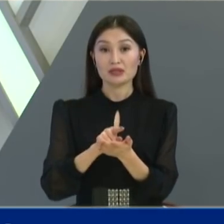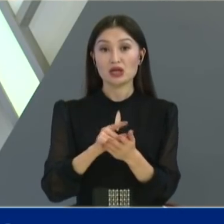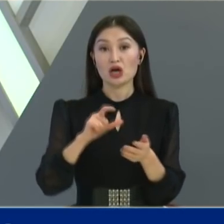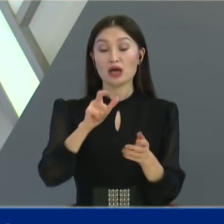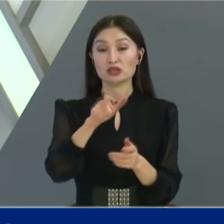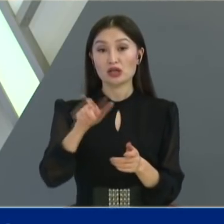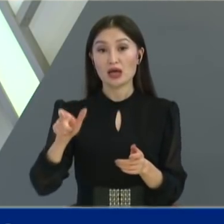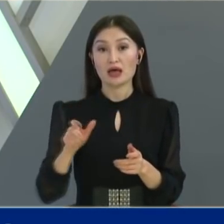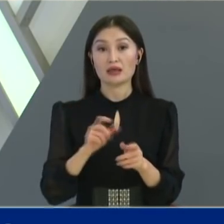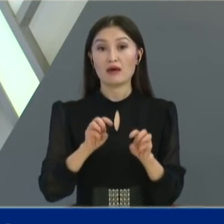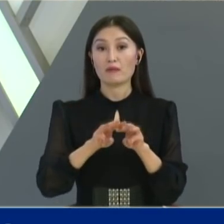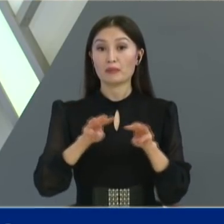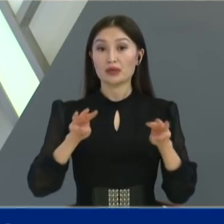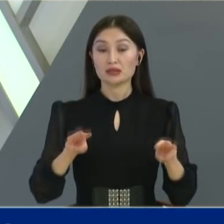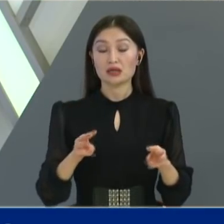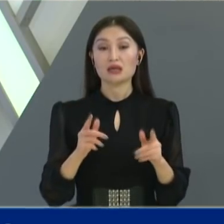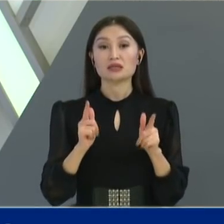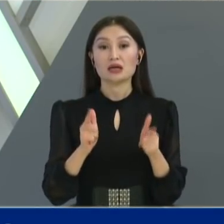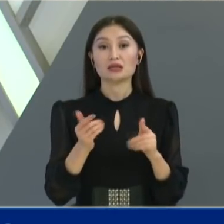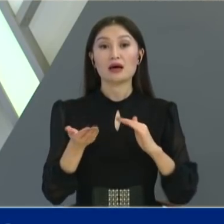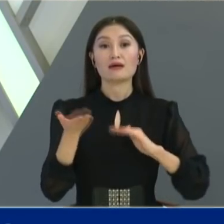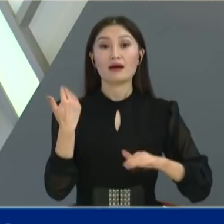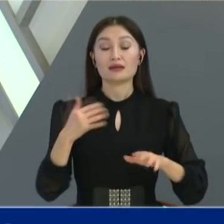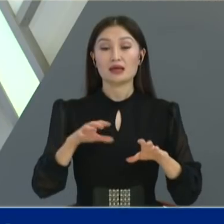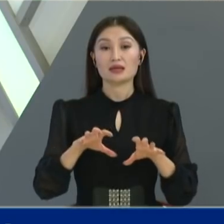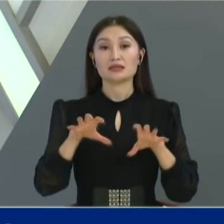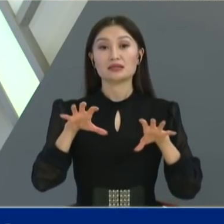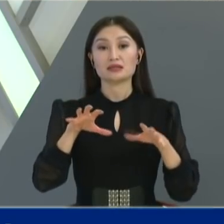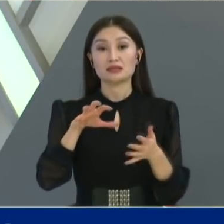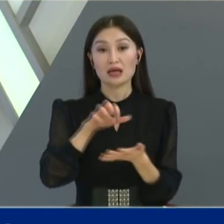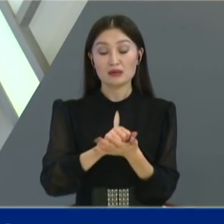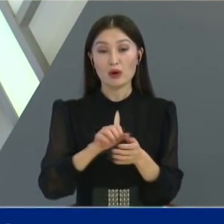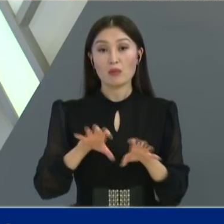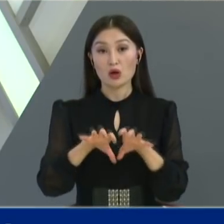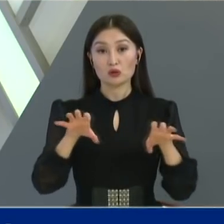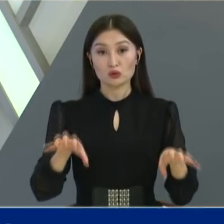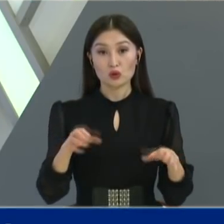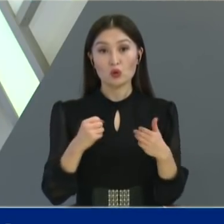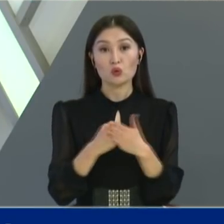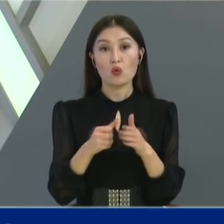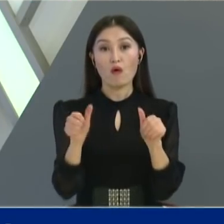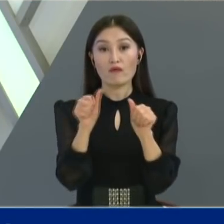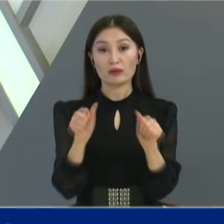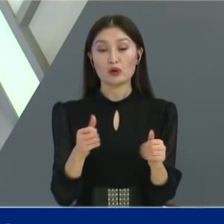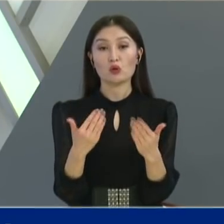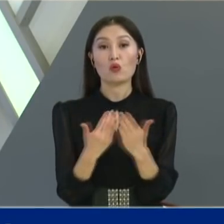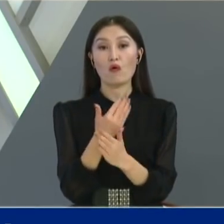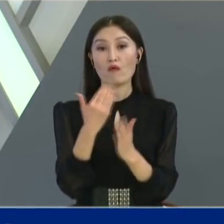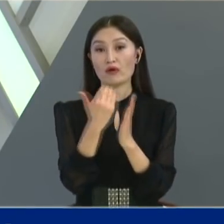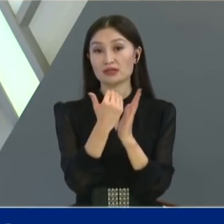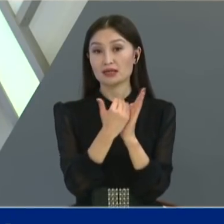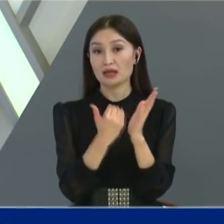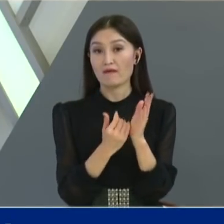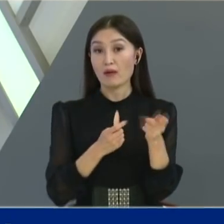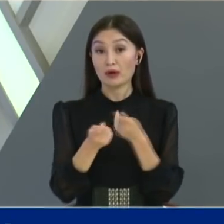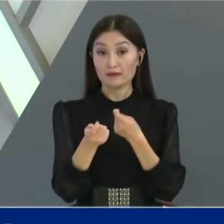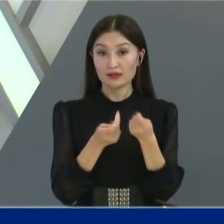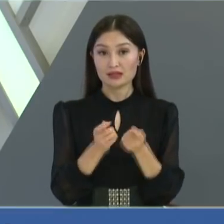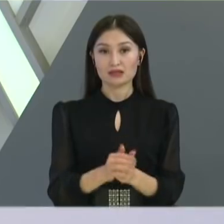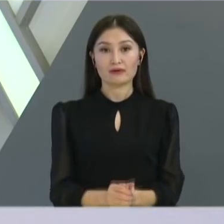Кабмина соответственно ранее занимаемым должностям до формирования нового состава правительства.